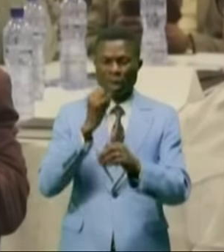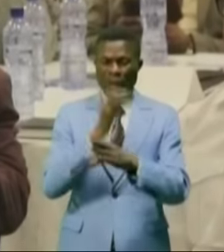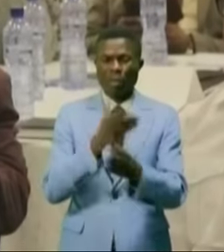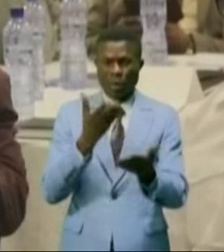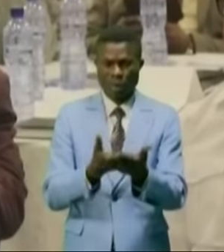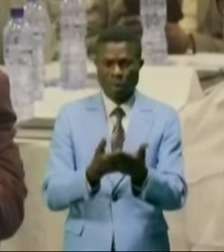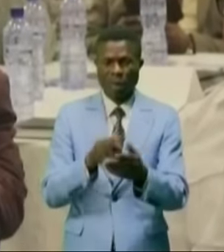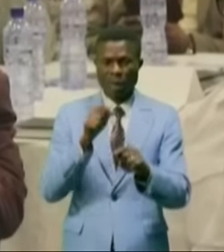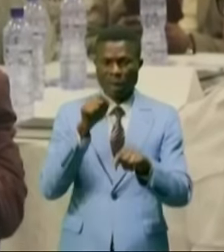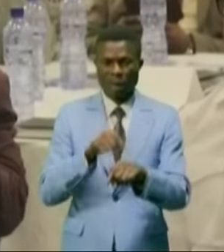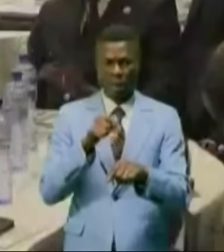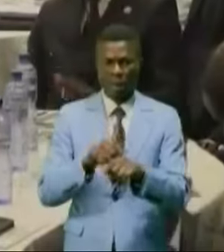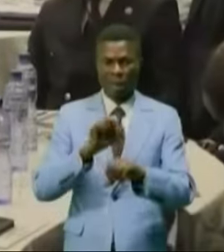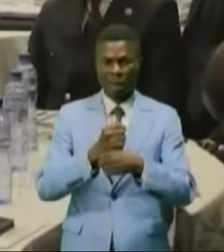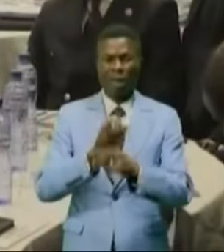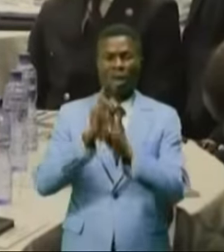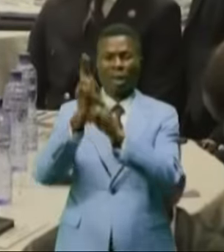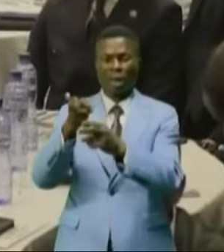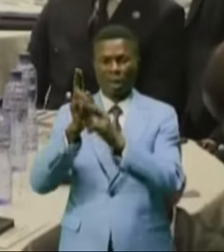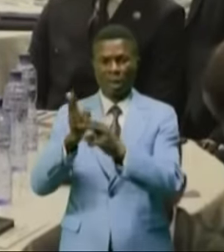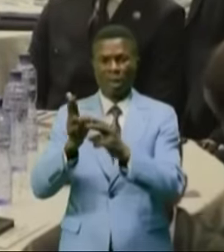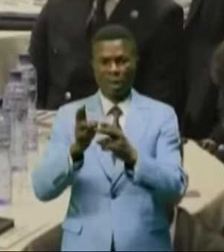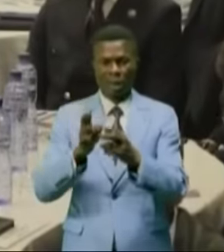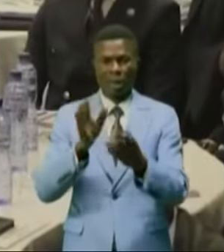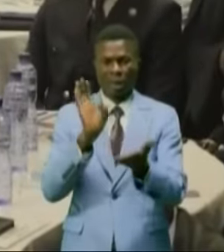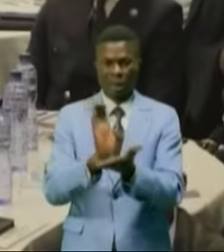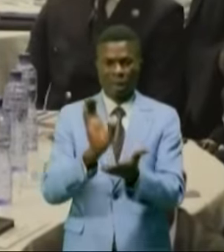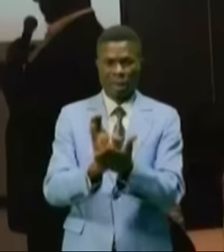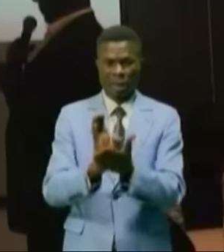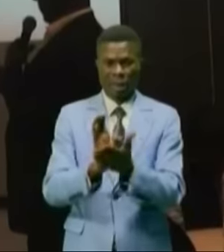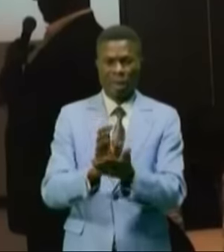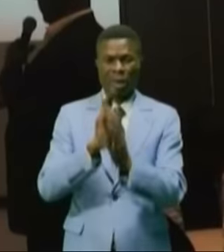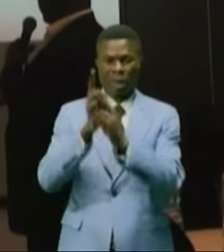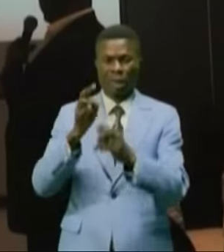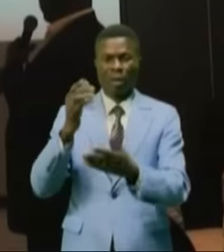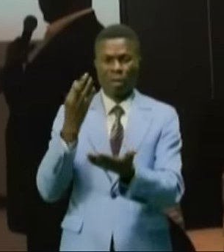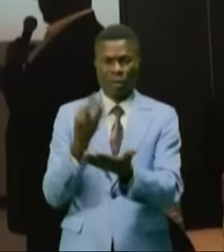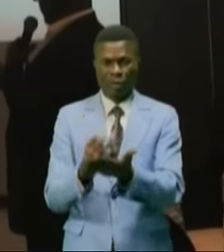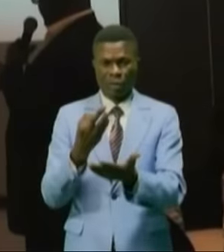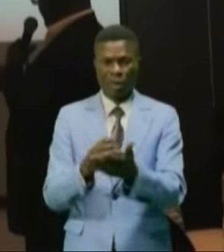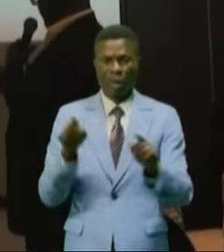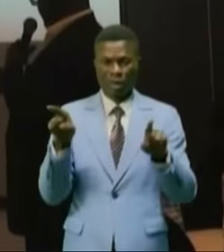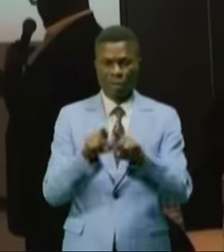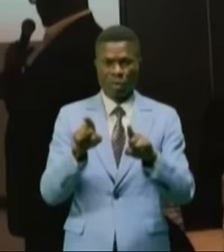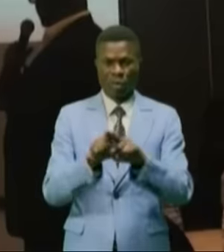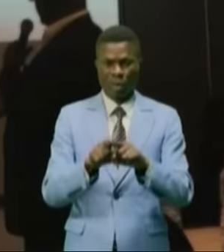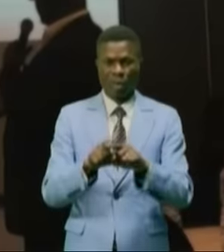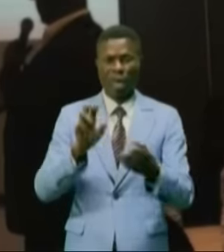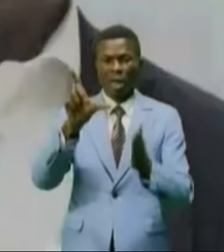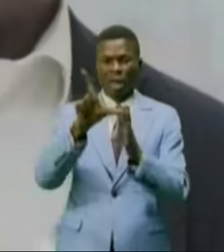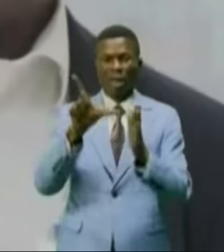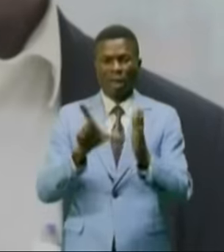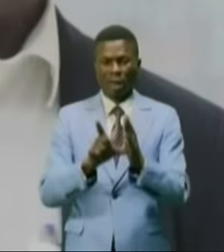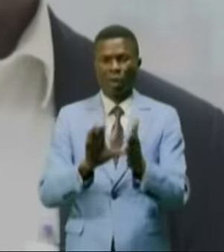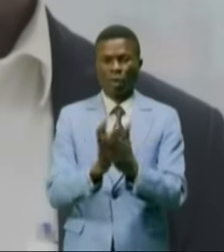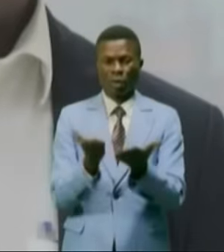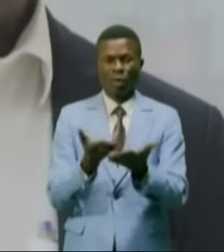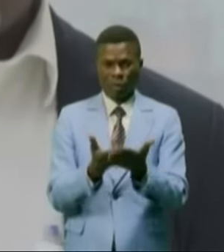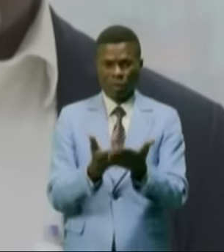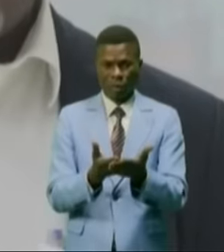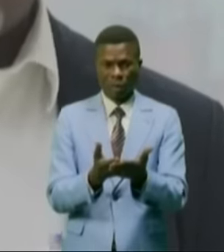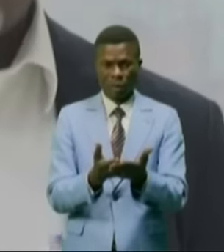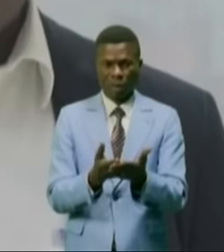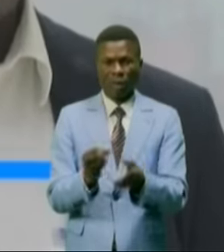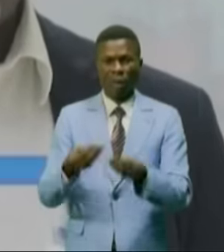au moment de l'établissement du rapport des certifications des états financiers conformément à la norme ISA. Il fallait